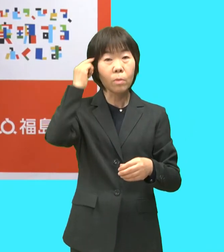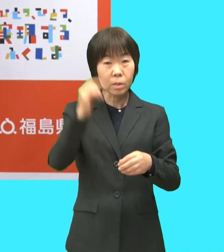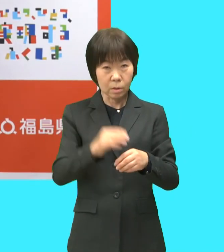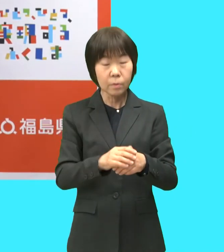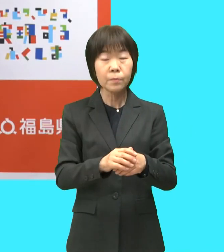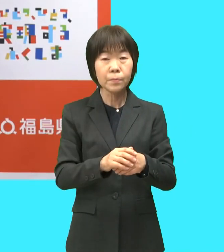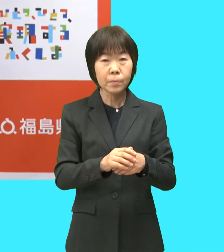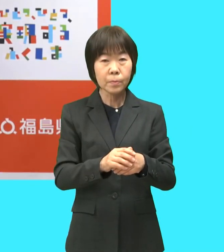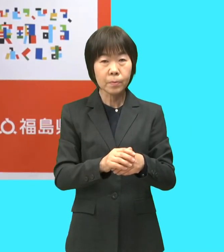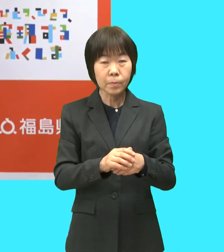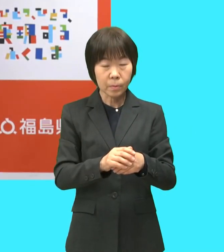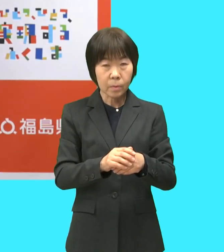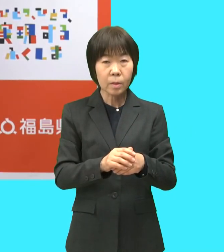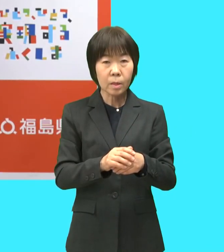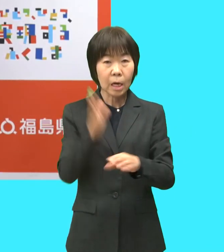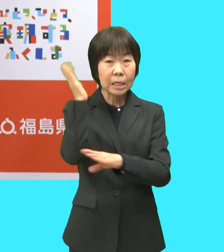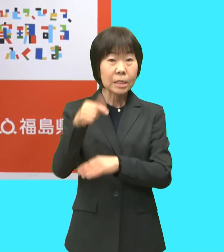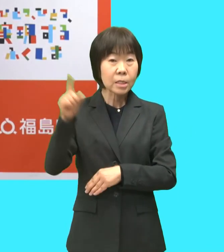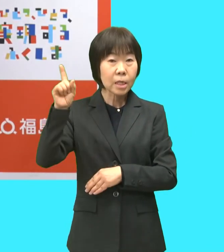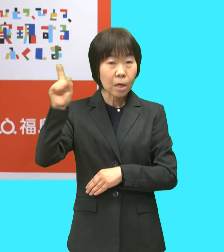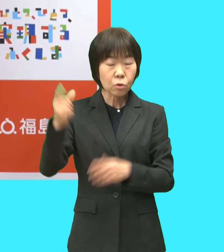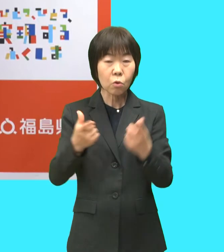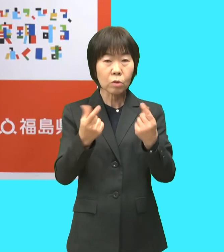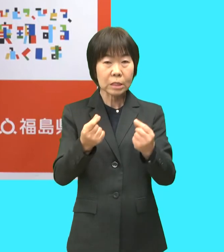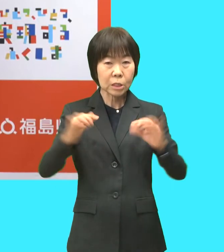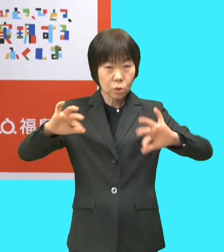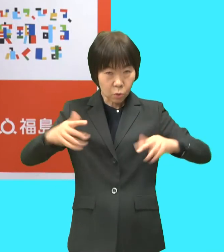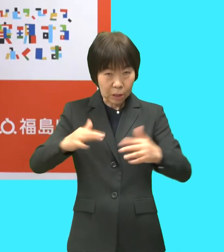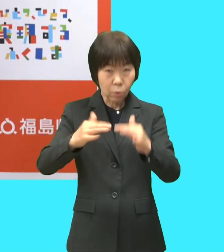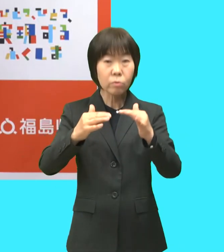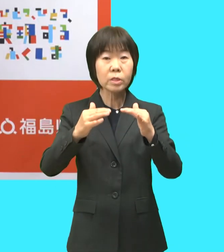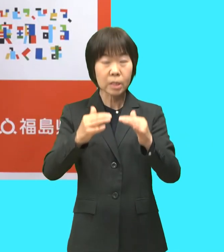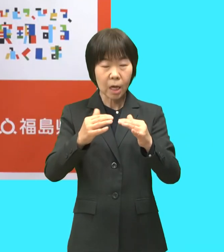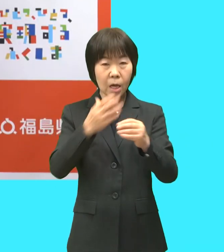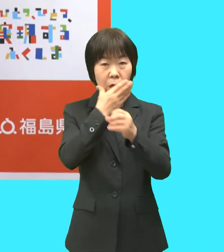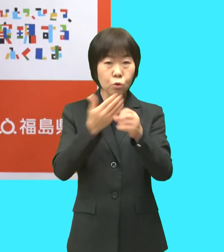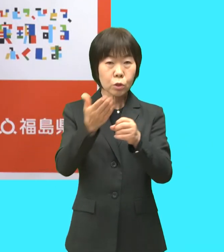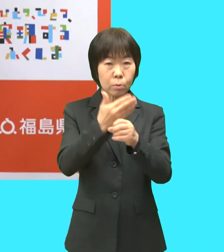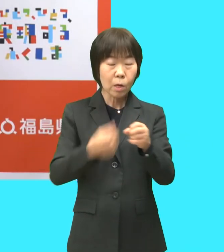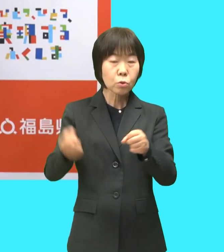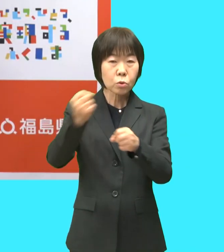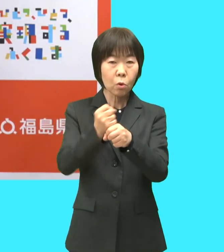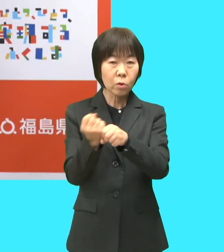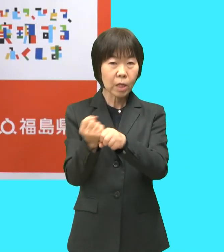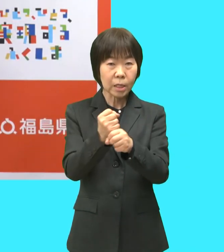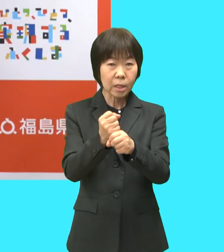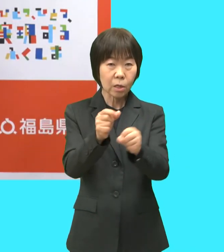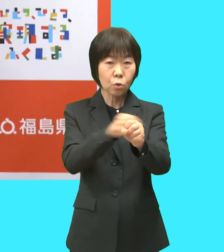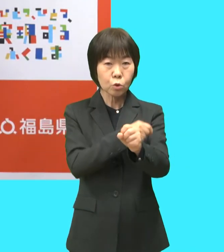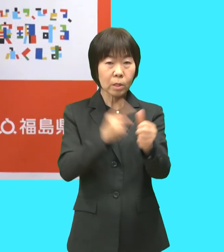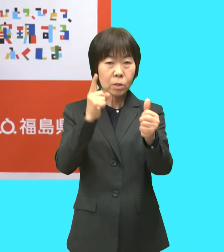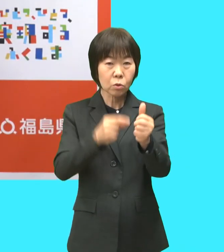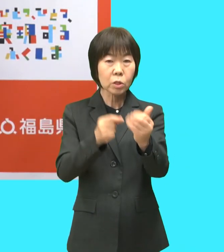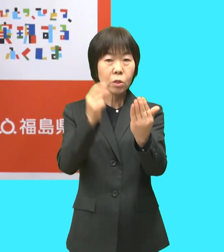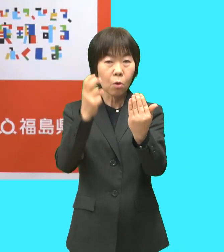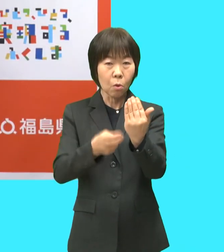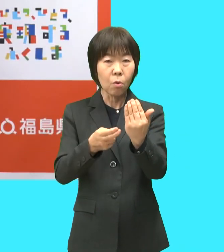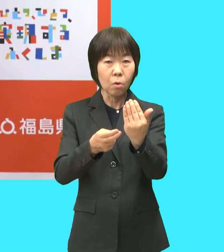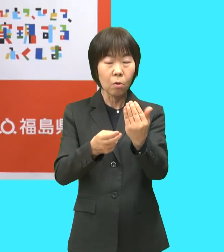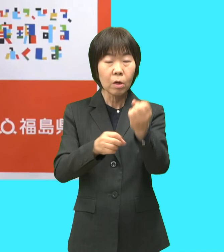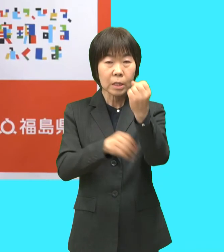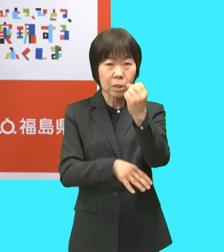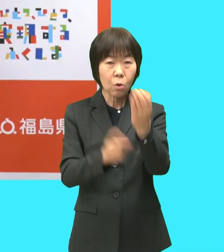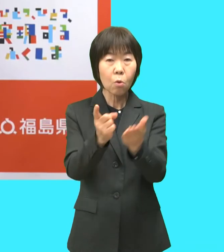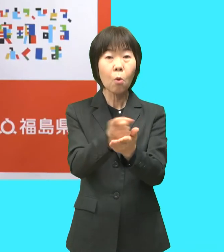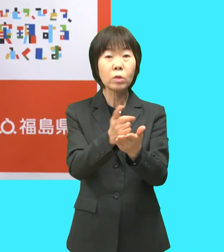が、常に政府サイドとしっかり議論をして、福島復興再生特別措置法、あるいは基